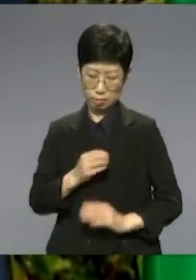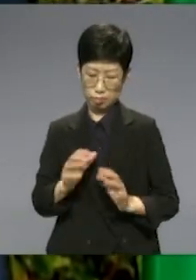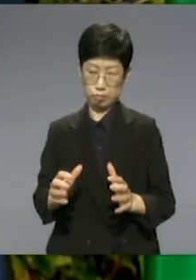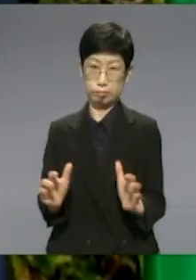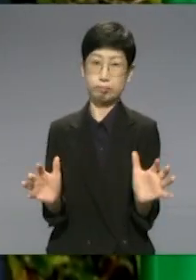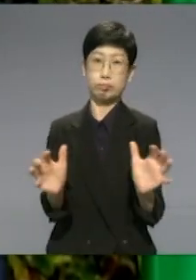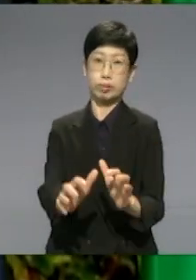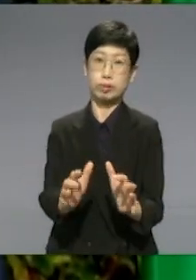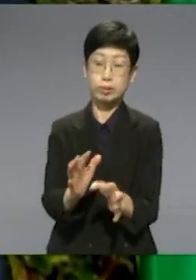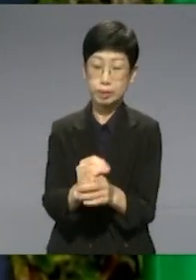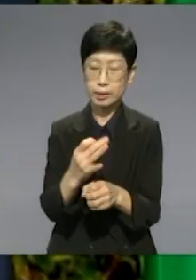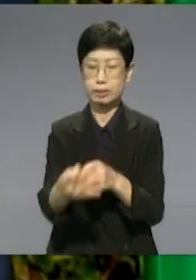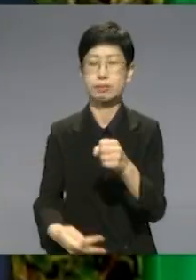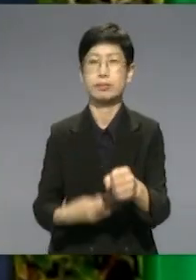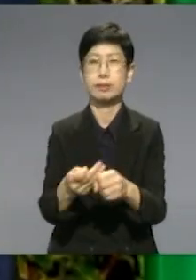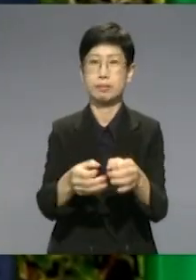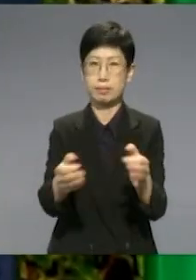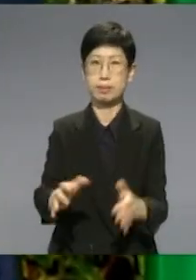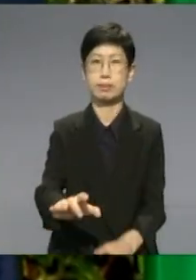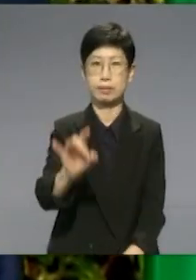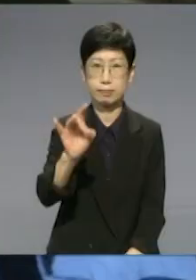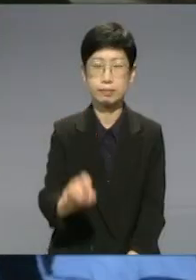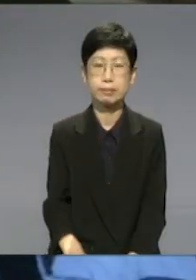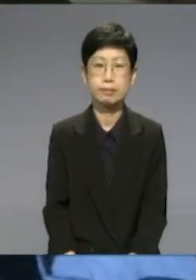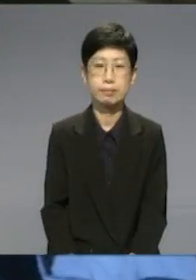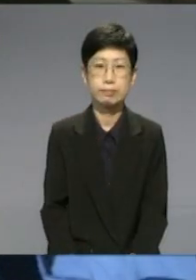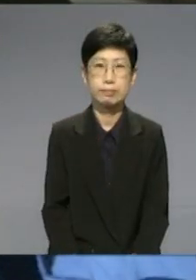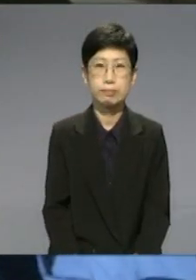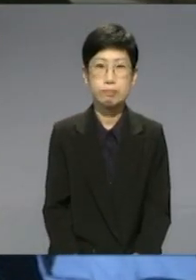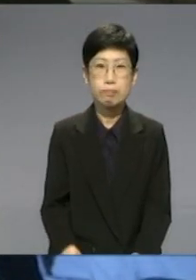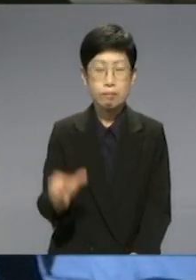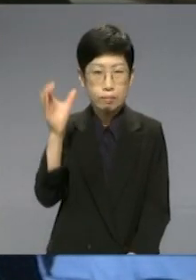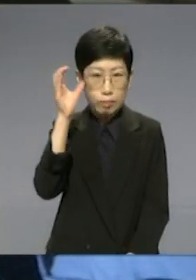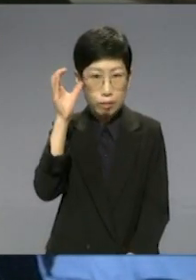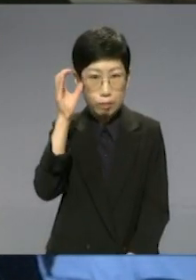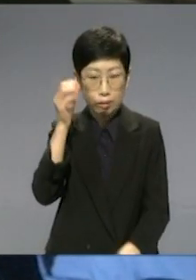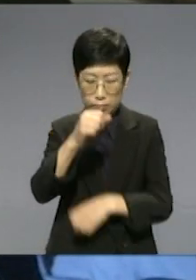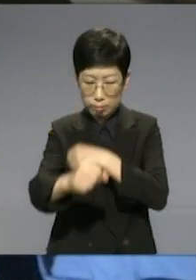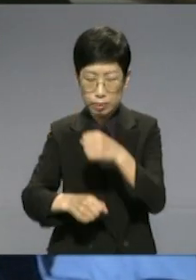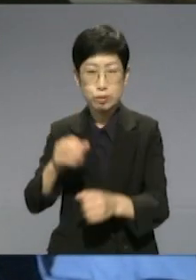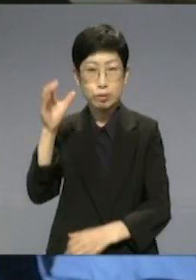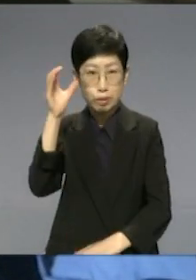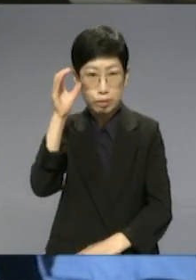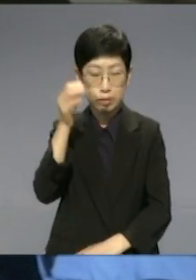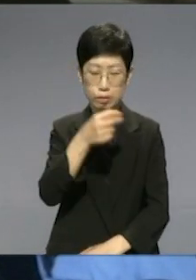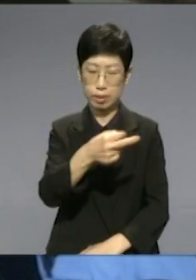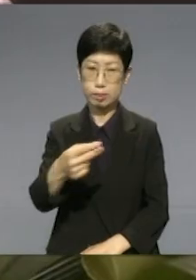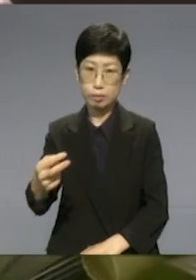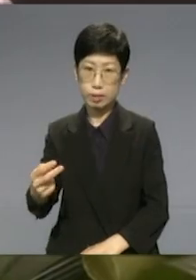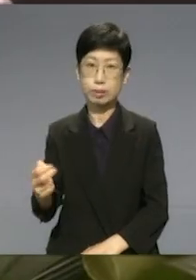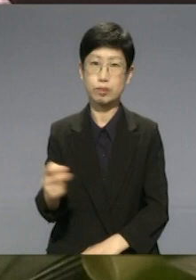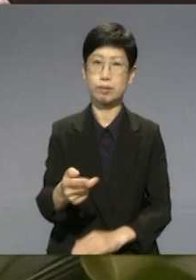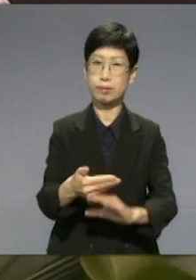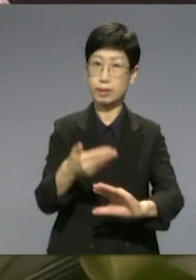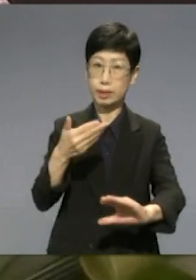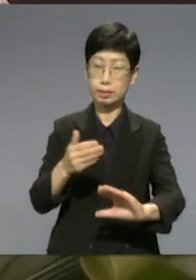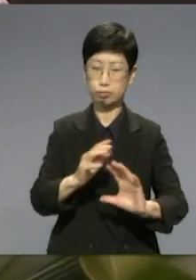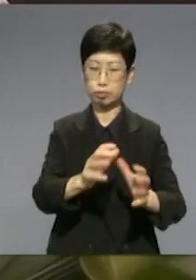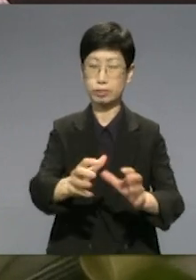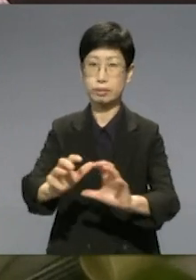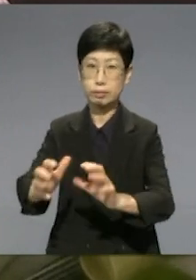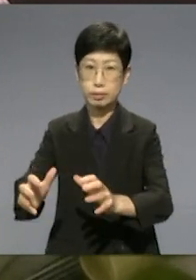모인 것은 14년 만에 처음입니다. 콩고 공화국과 민주 콩고, 인도네시아 등 다른 열대 우림